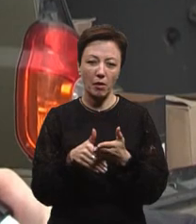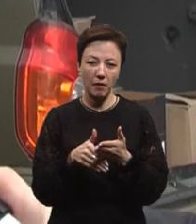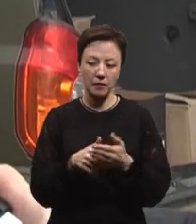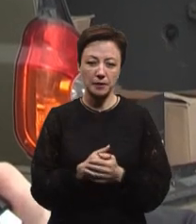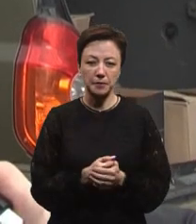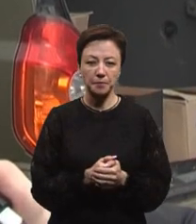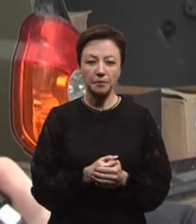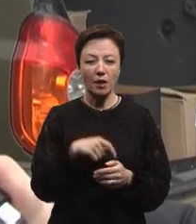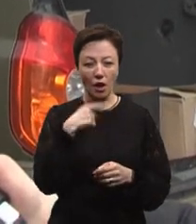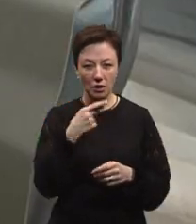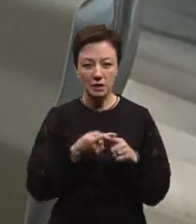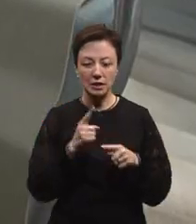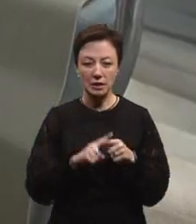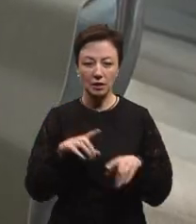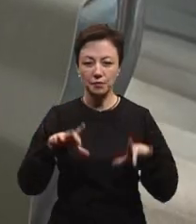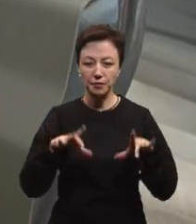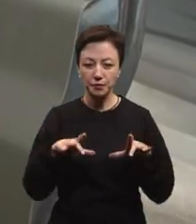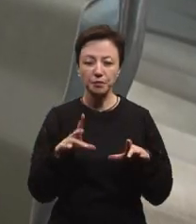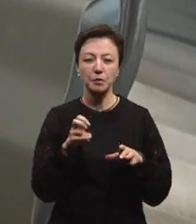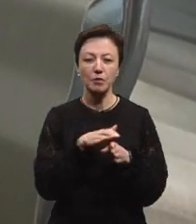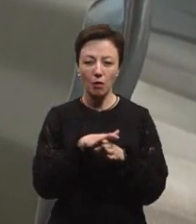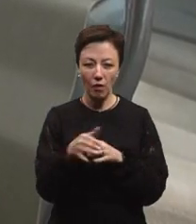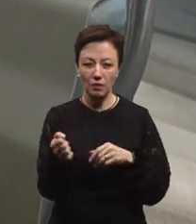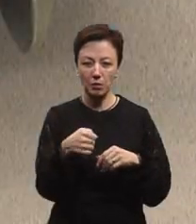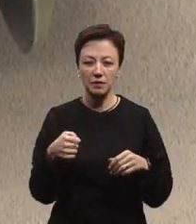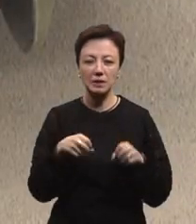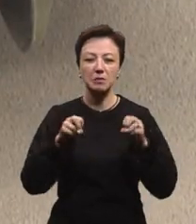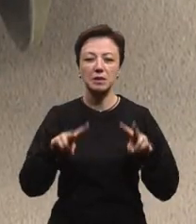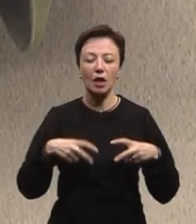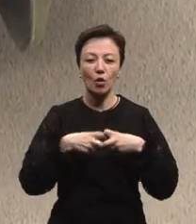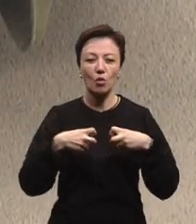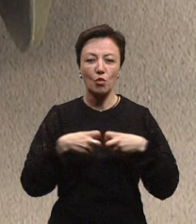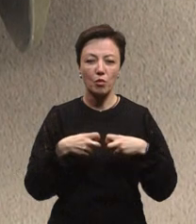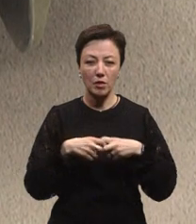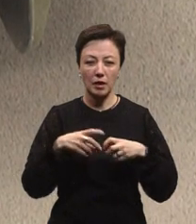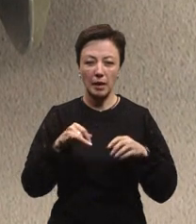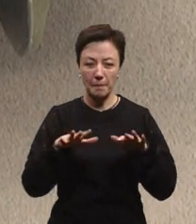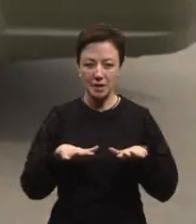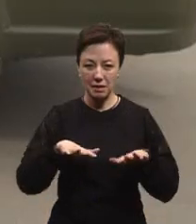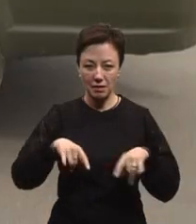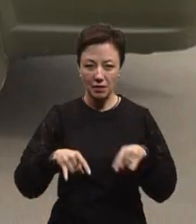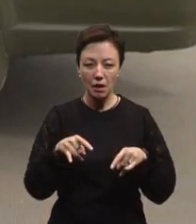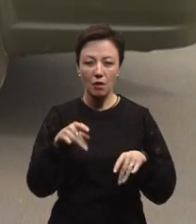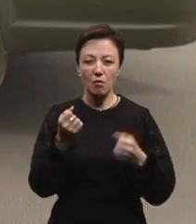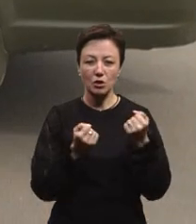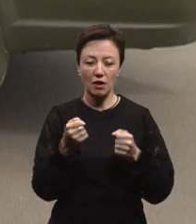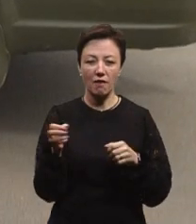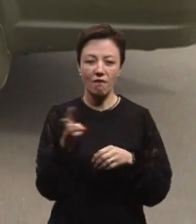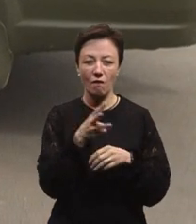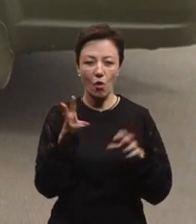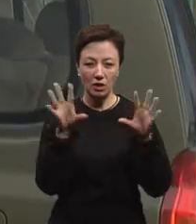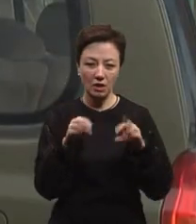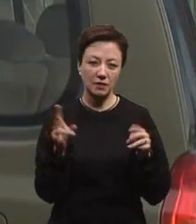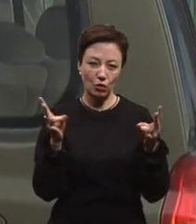Віталій підгайчук каже цей позашляховик із повним приводом спеціальної гумою для пересіченої місцевості в машині і вогнегасник Та все